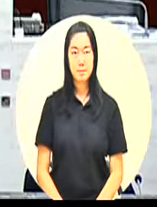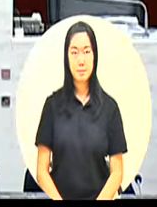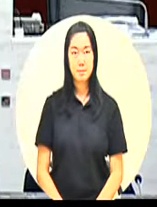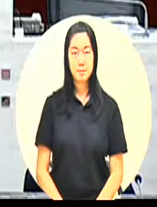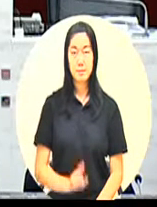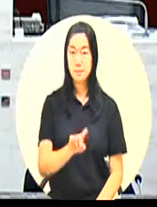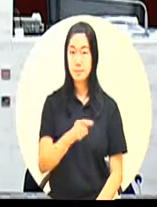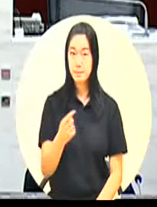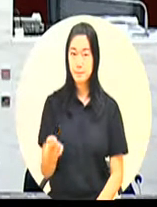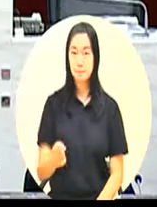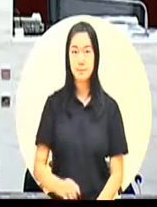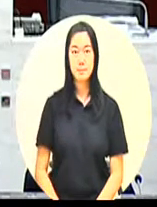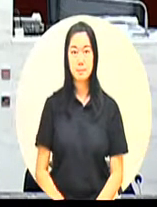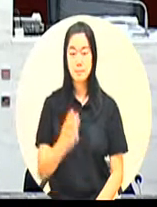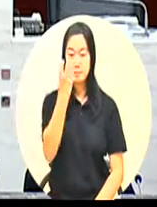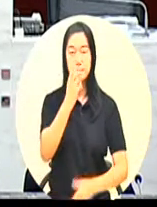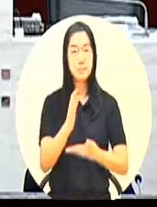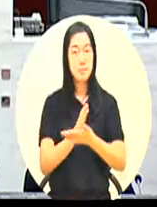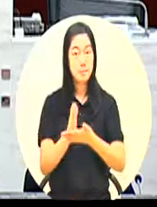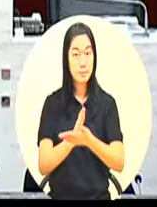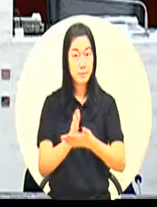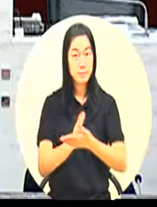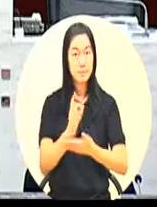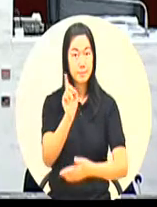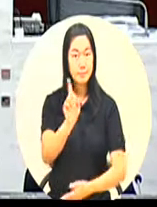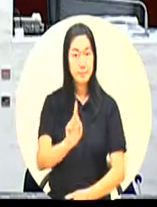接着我们请审议